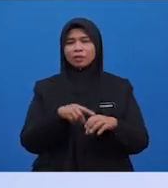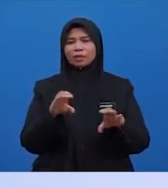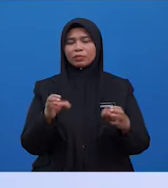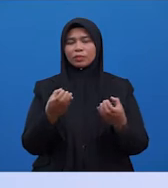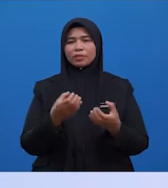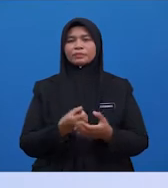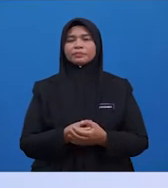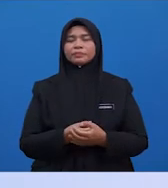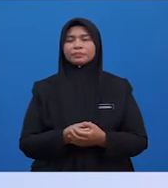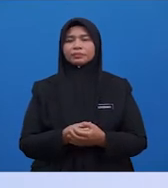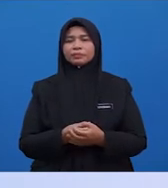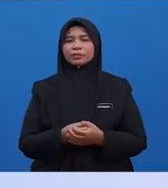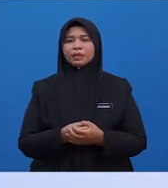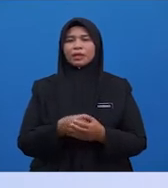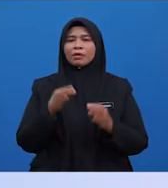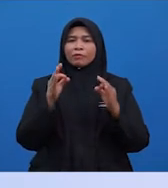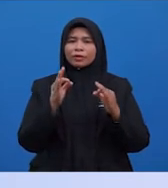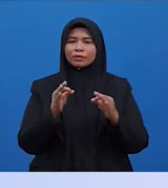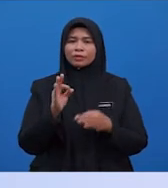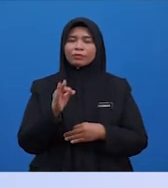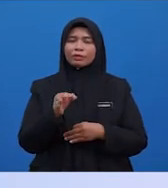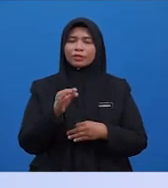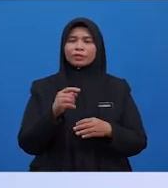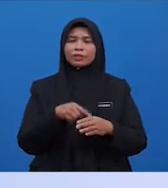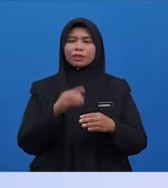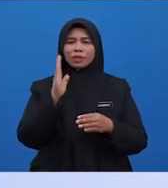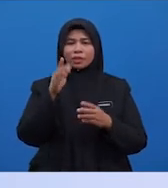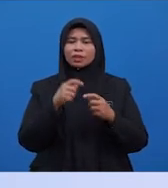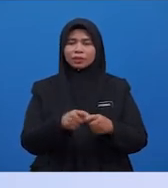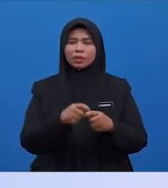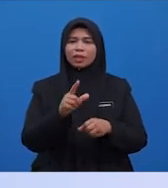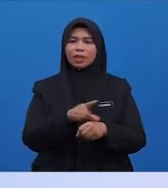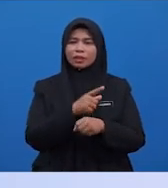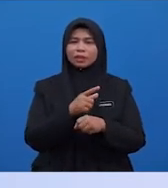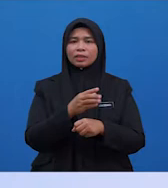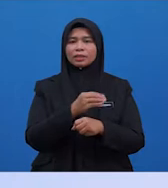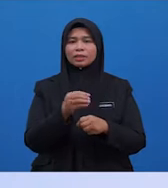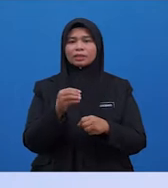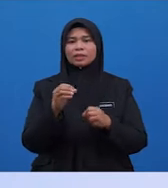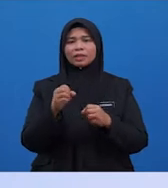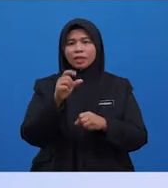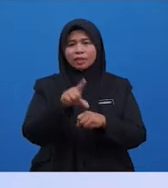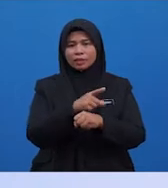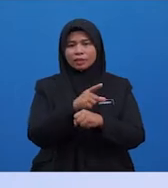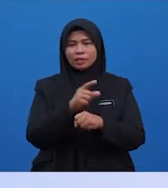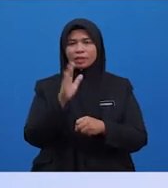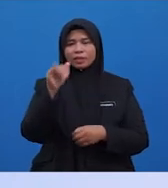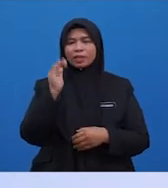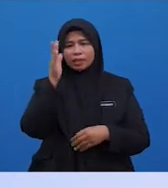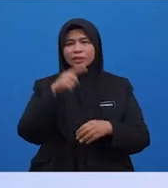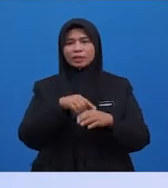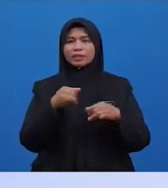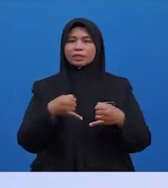teknik kemahiran yang sesuai. Faktor-faktor itu akan menentukan latih tubi dan sesi latihan yang akan